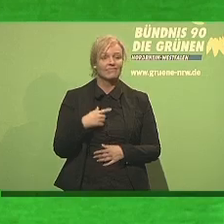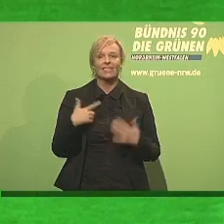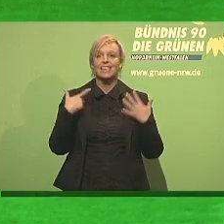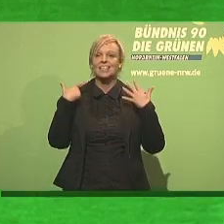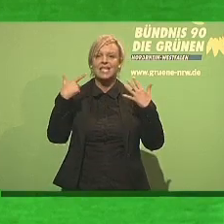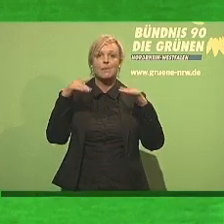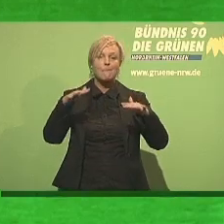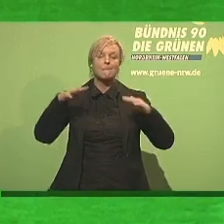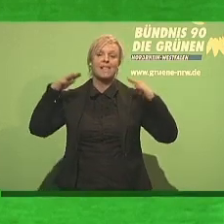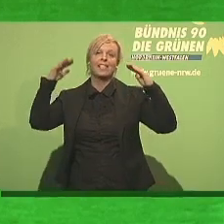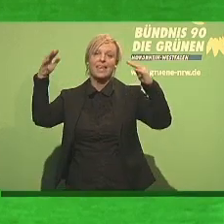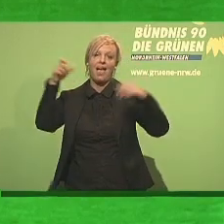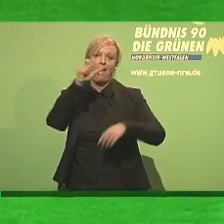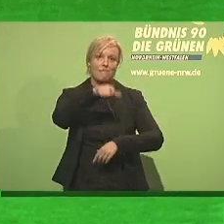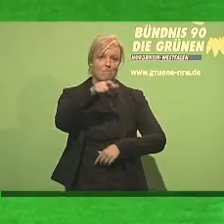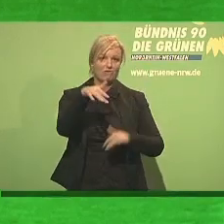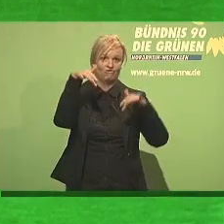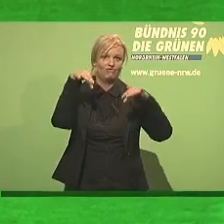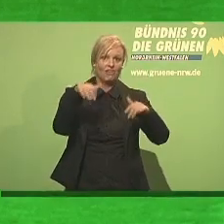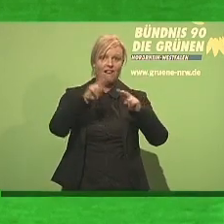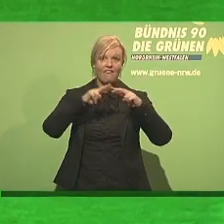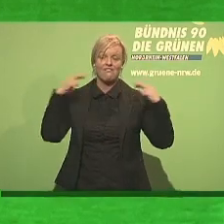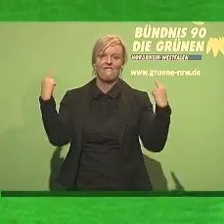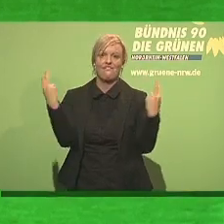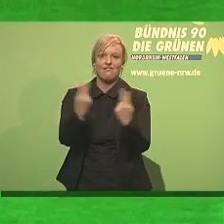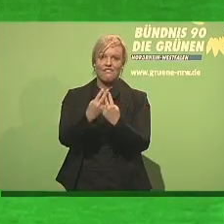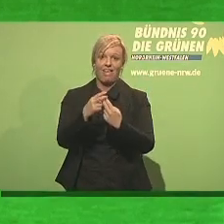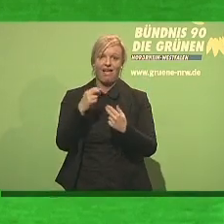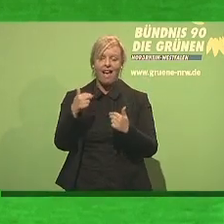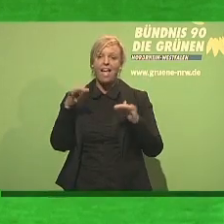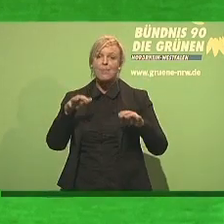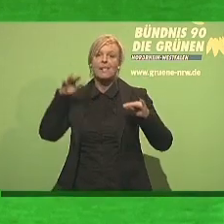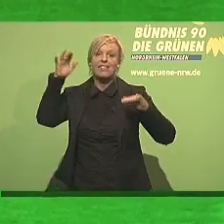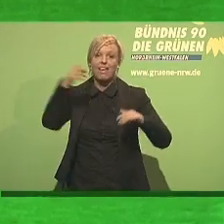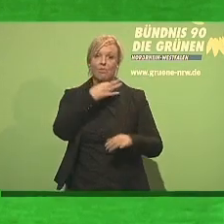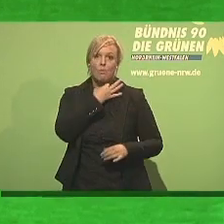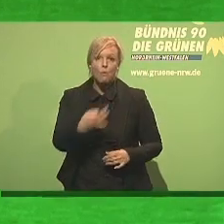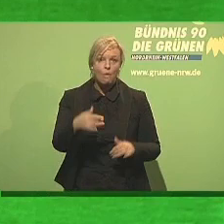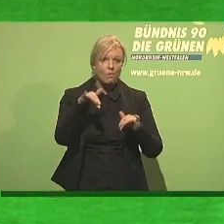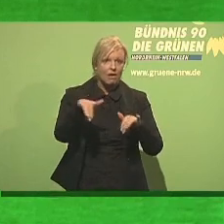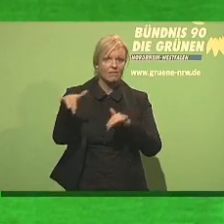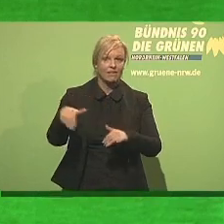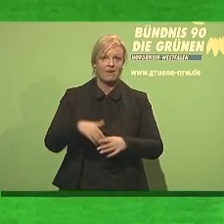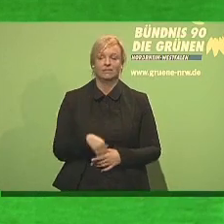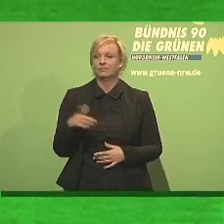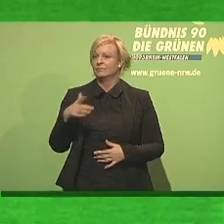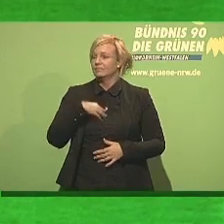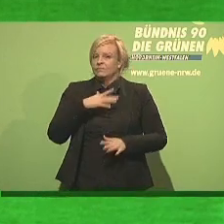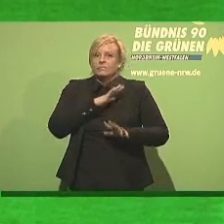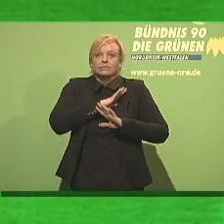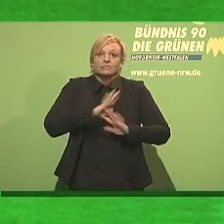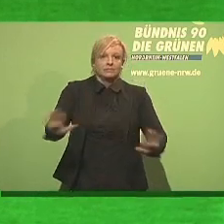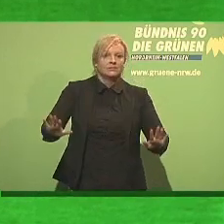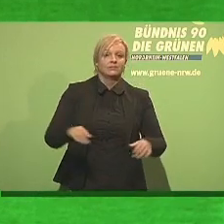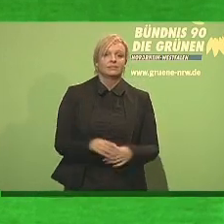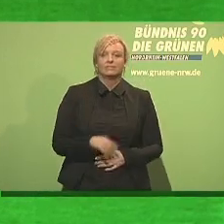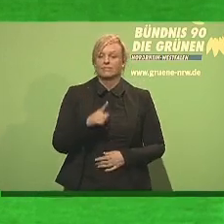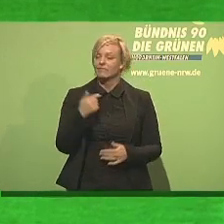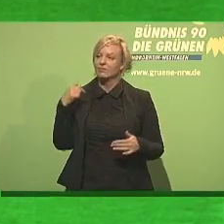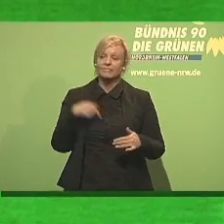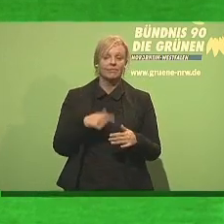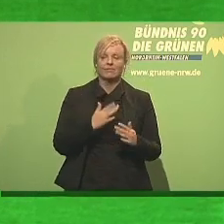7 Milliarden Menschen leben auf der Welt. Eine knappe 1 Milliarde hungert. Das ist obszön. Das ist